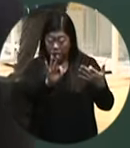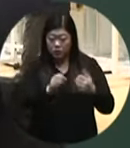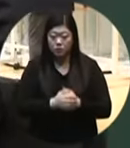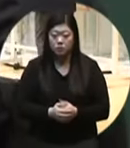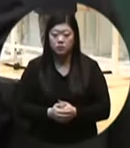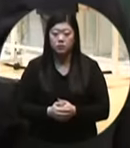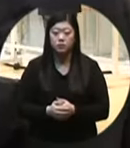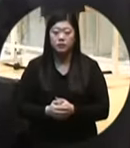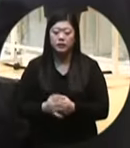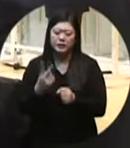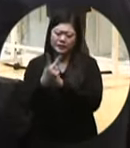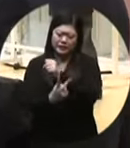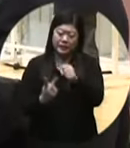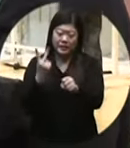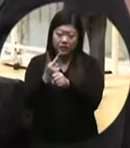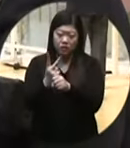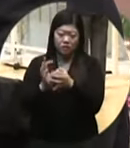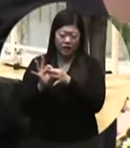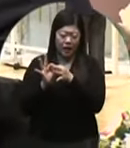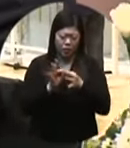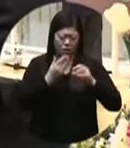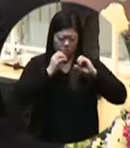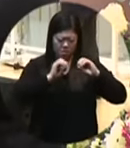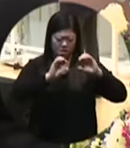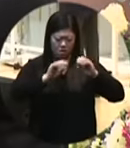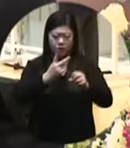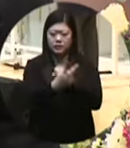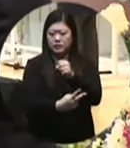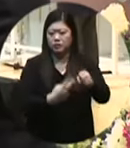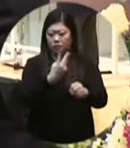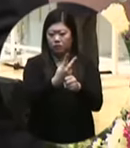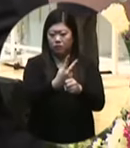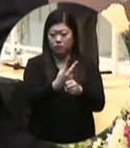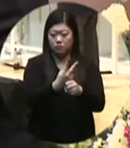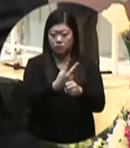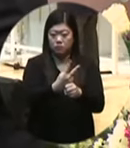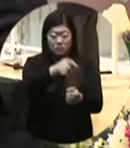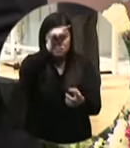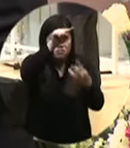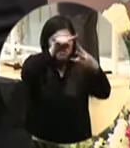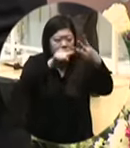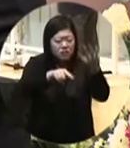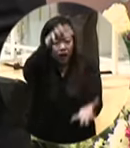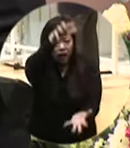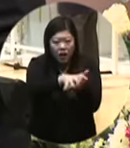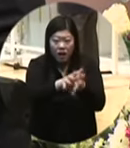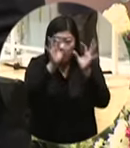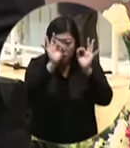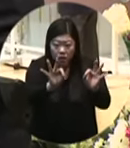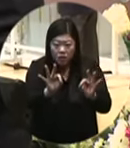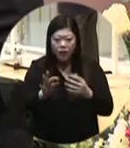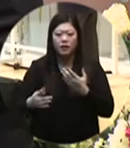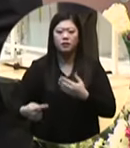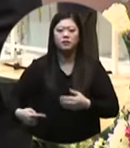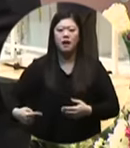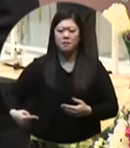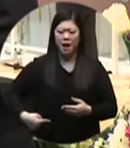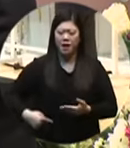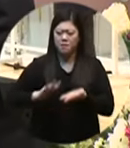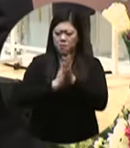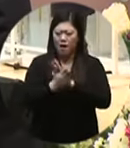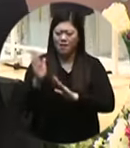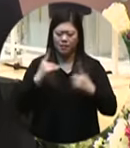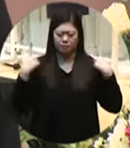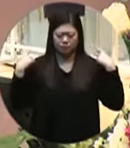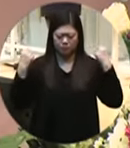8 to 20 for 2 years Paul did the ministry of the word there. 공통점은 뭡니까? What is the common characteristic of all these three 일심, passages? 일심 전심 지속. It is about